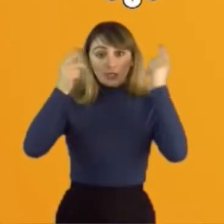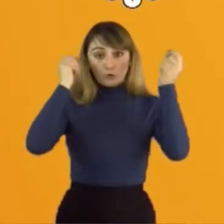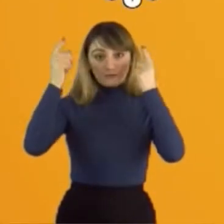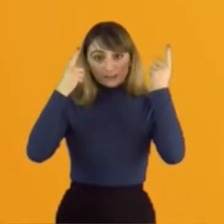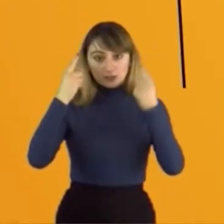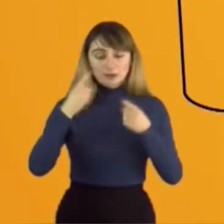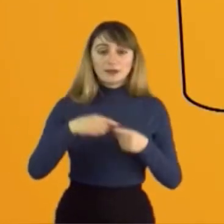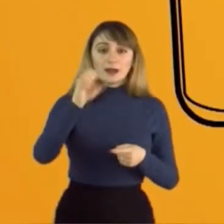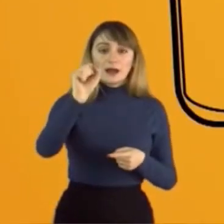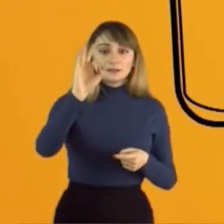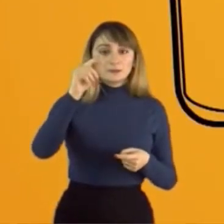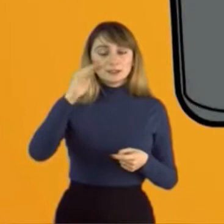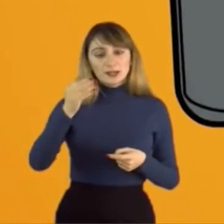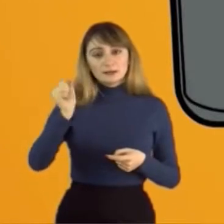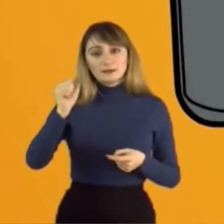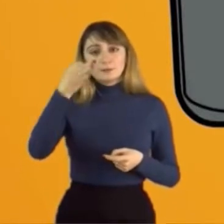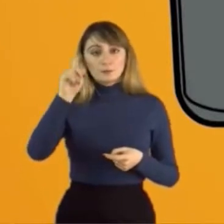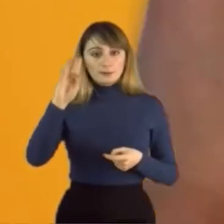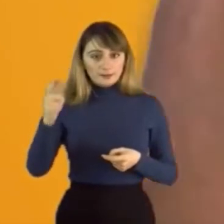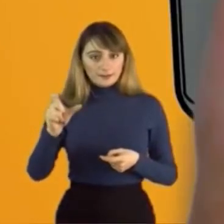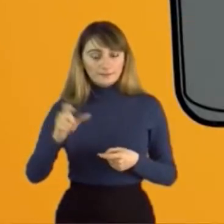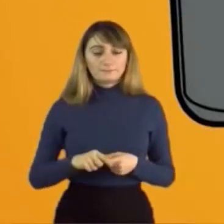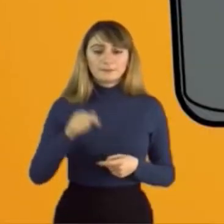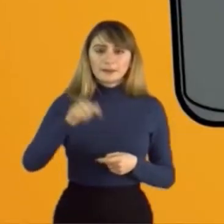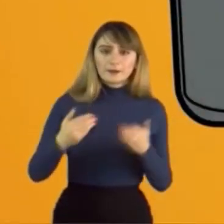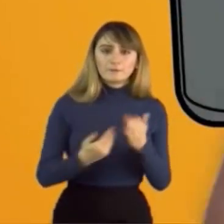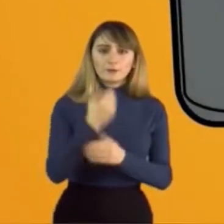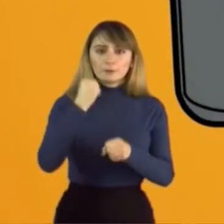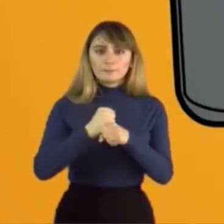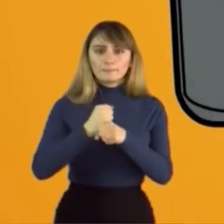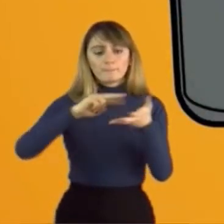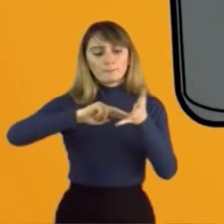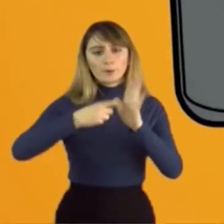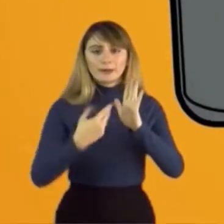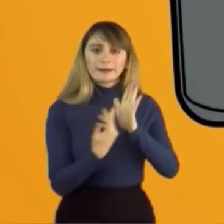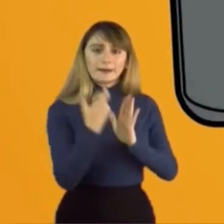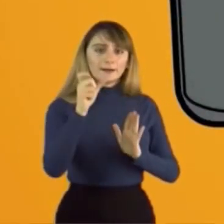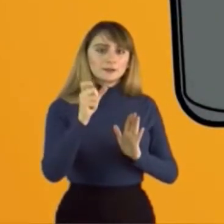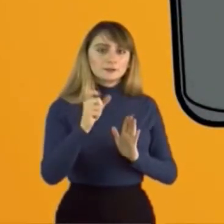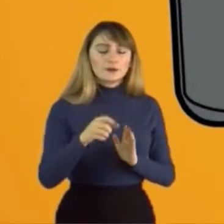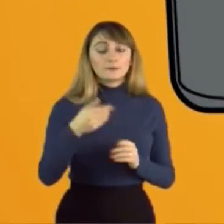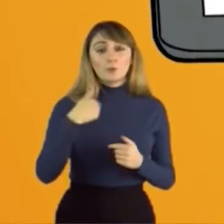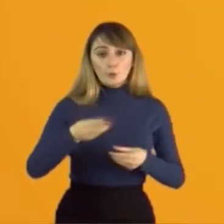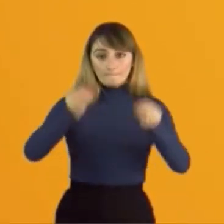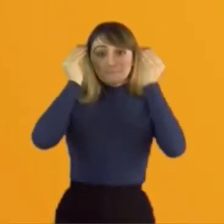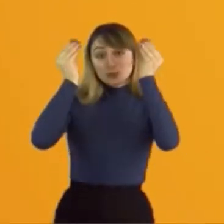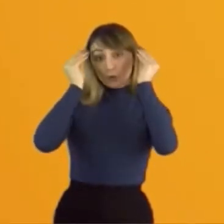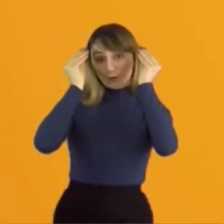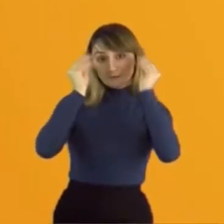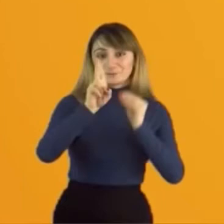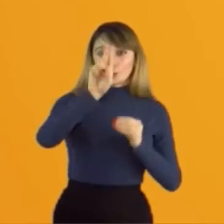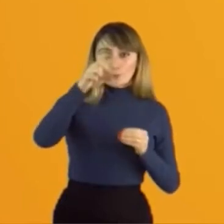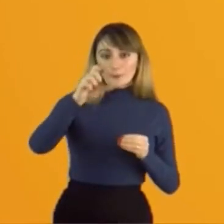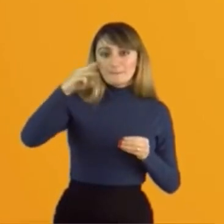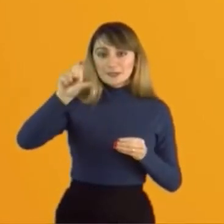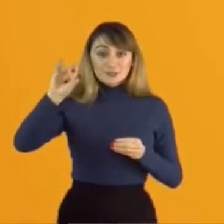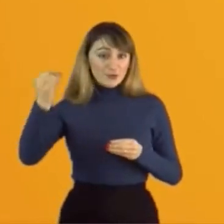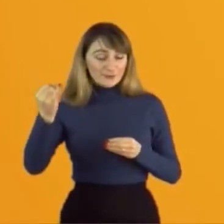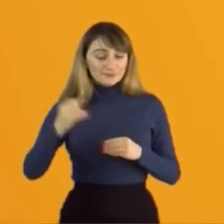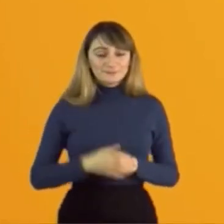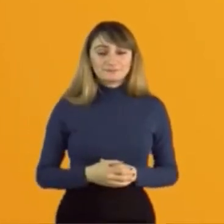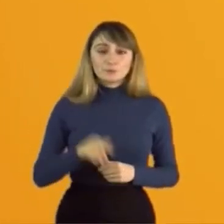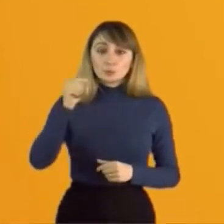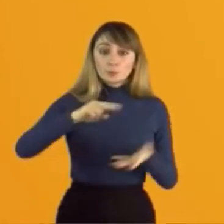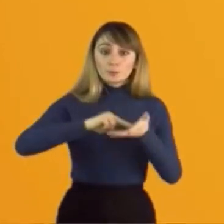për Inovacionin dhe Administratën Publike ka filluar zbatimin e projektit iLearn. Ky projekt do të hartojë